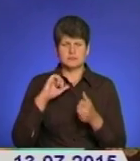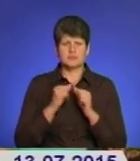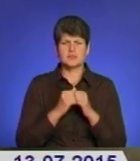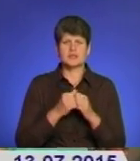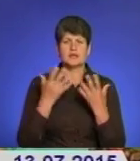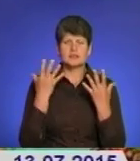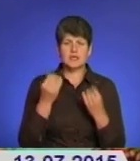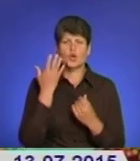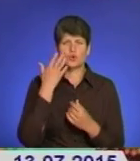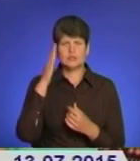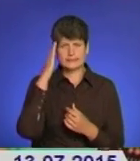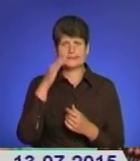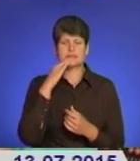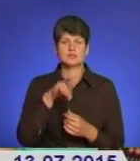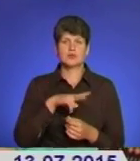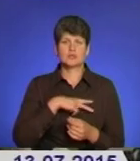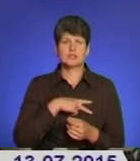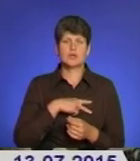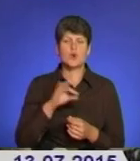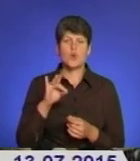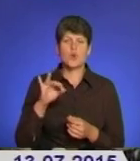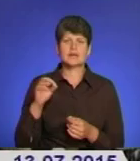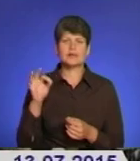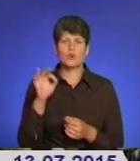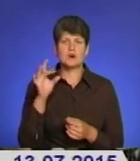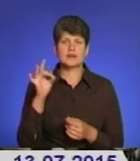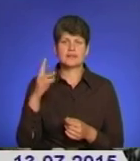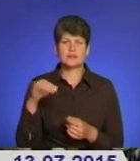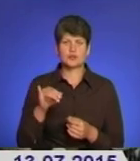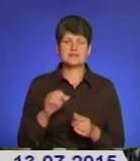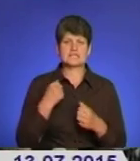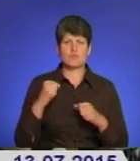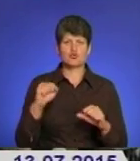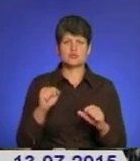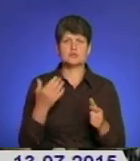цей день, коли її тата нагородили орденом за мужність. Правда, посмертно.